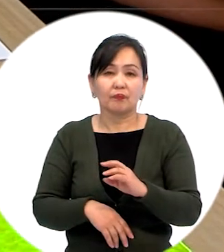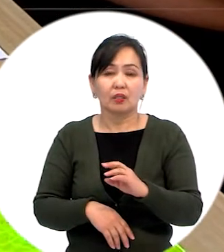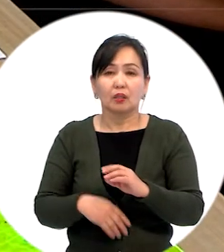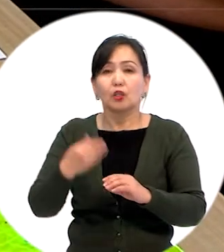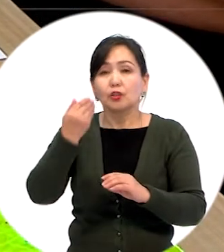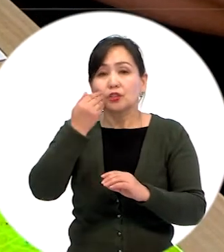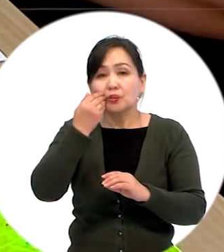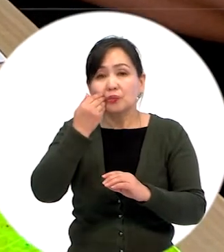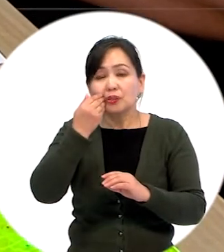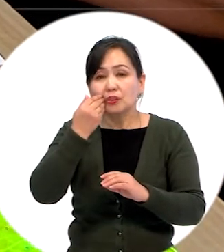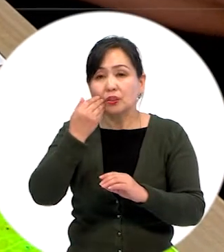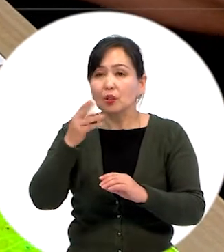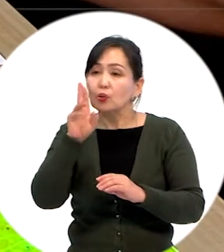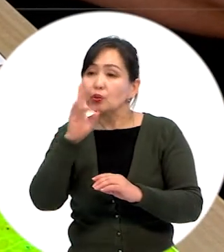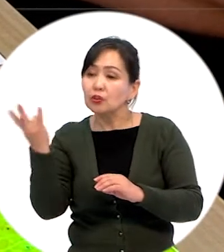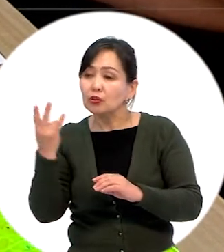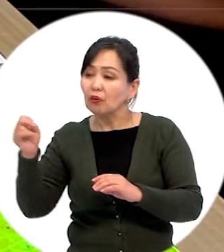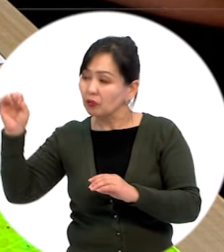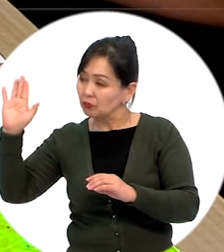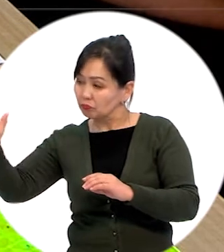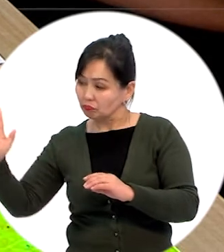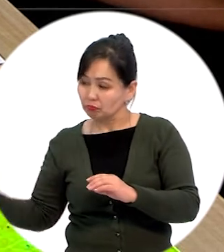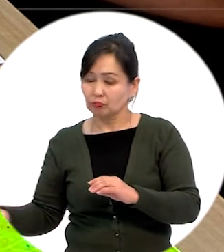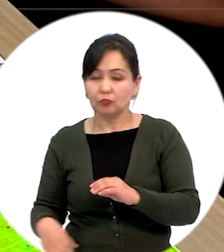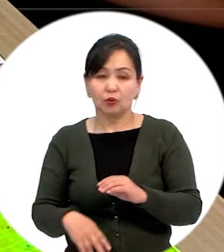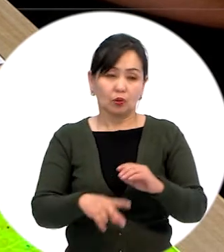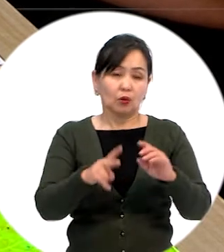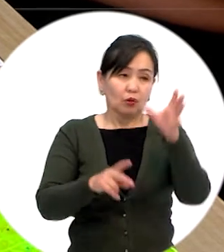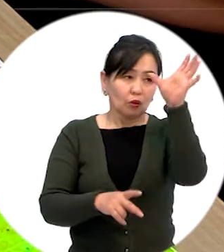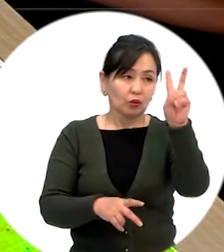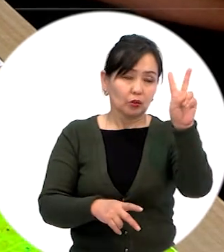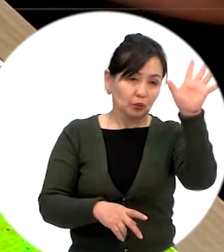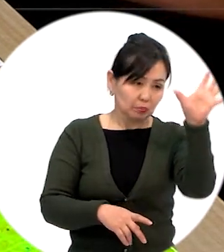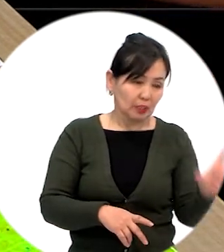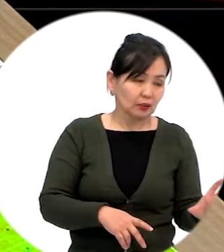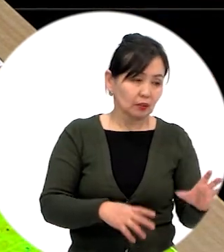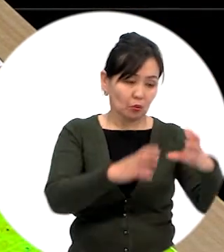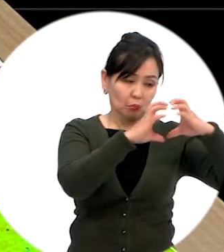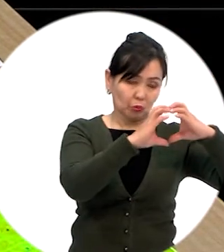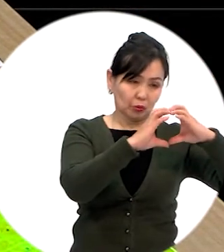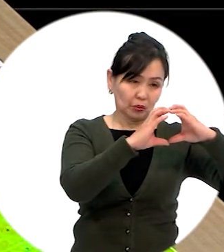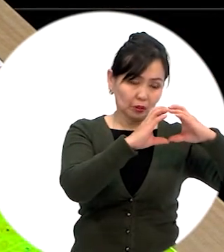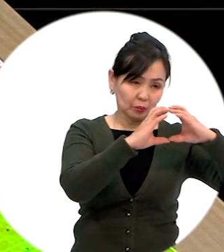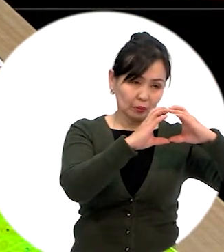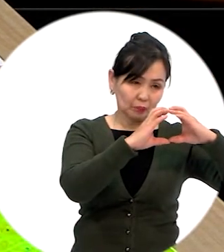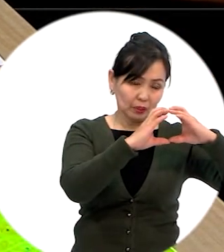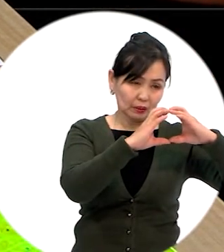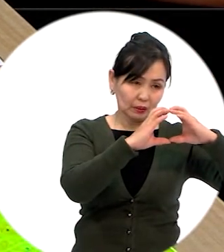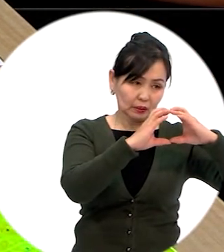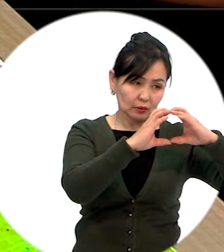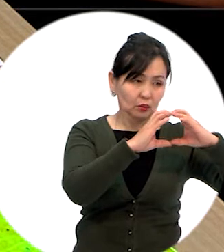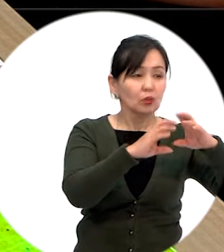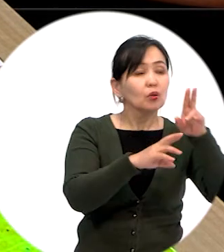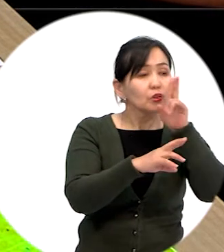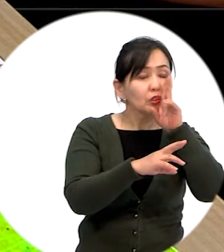Гэхдээ жимс хүнсний ногоогоор нь ялгаж байрлуулна. Хоёрдугаар багнанд бөөрөнхий